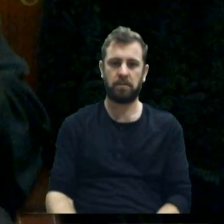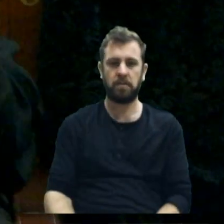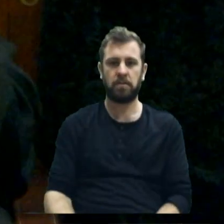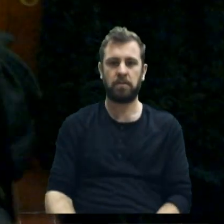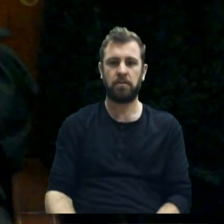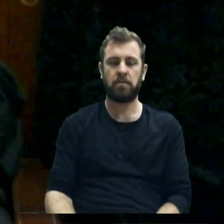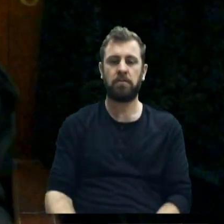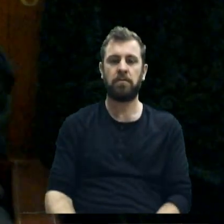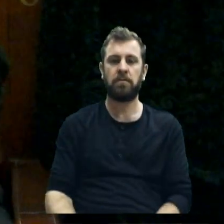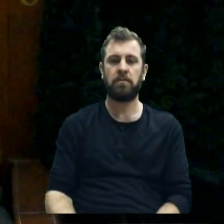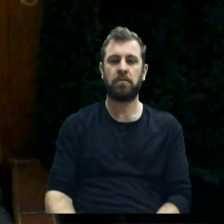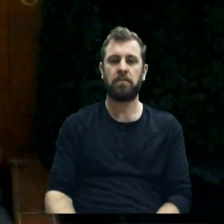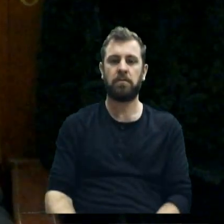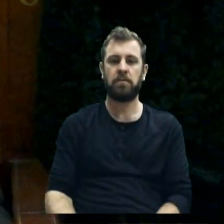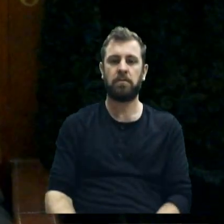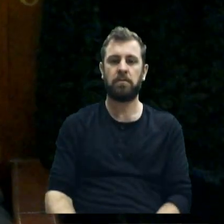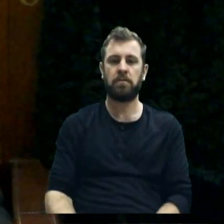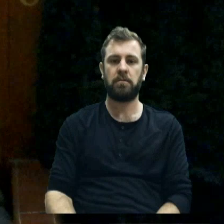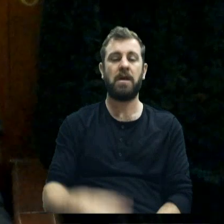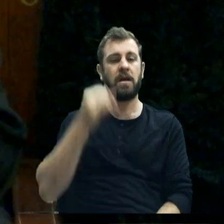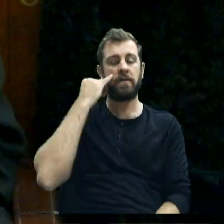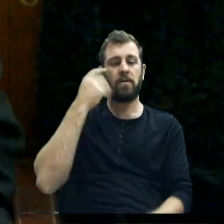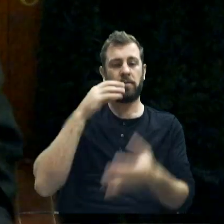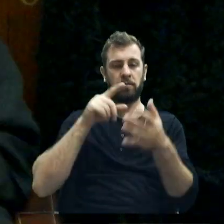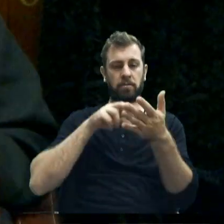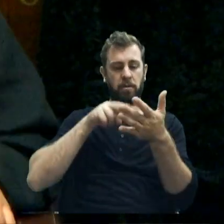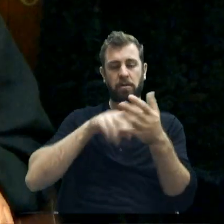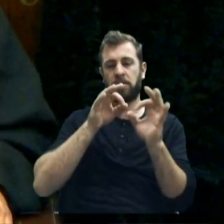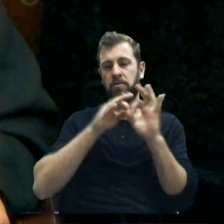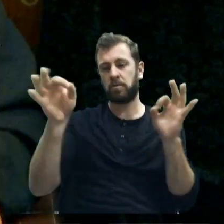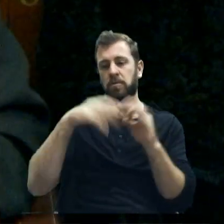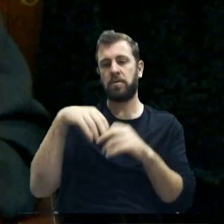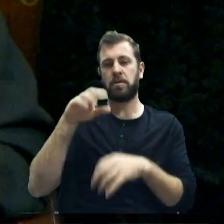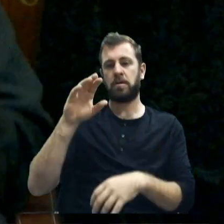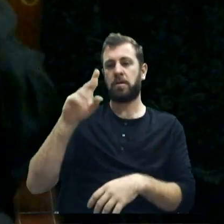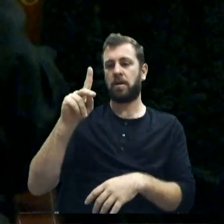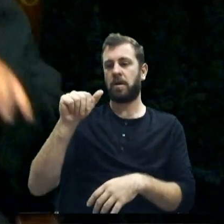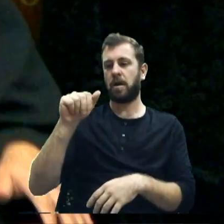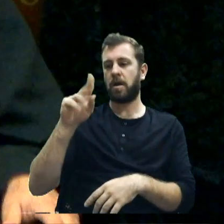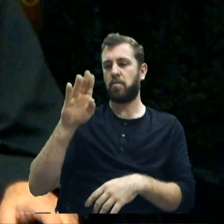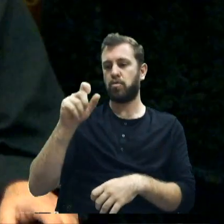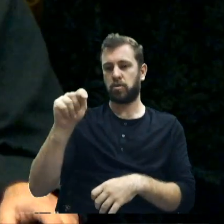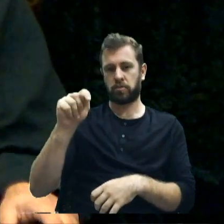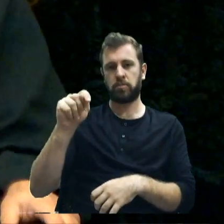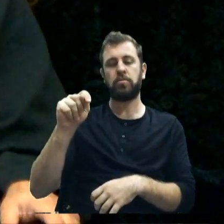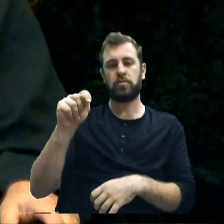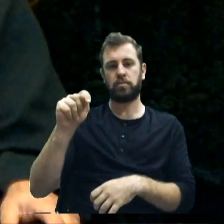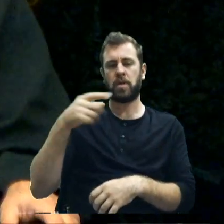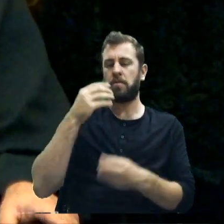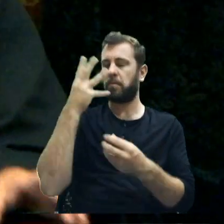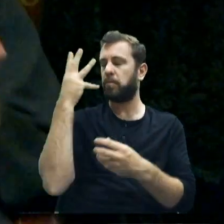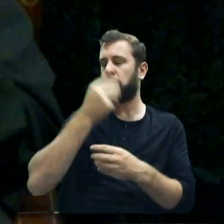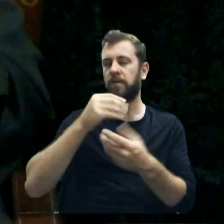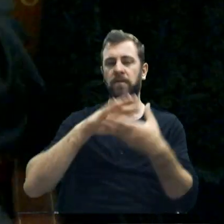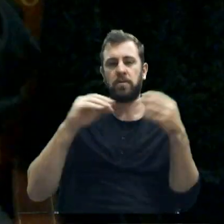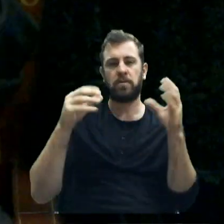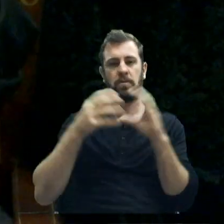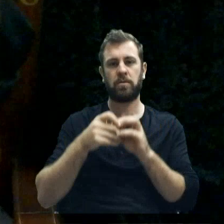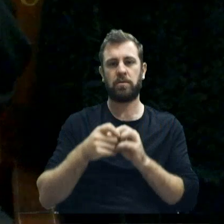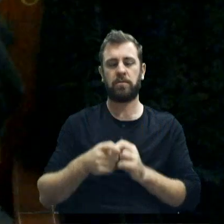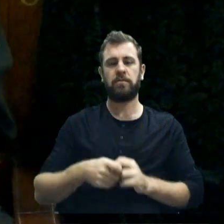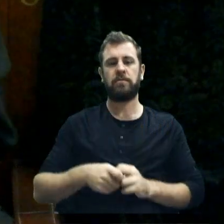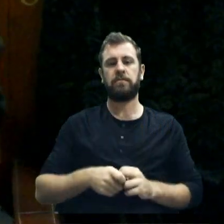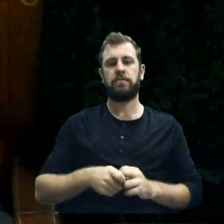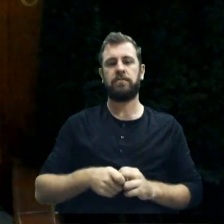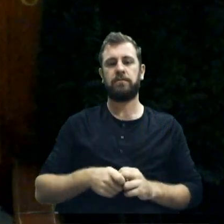If you look at, for example, the verse in Surah Ankabut, very beautiful story. It says, "What إِنَّ الَّذِينَ